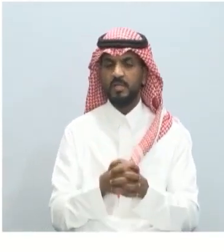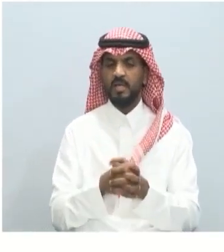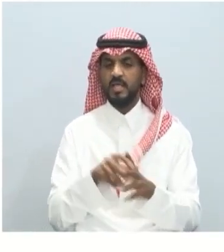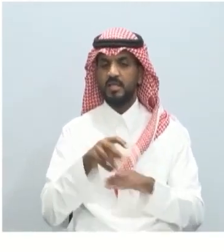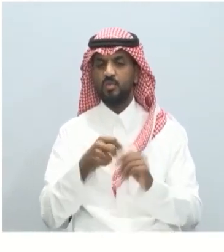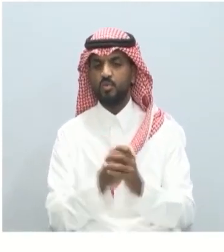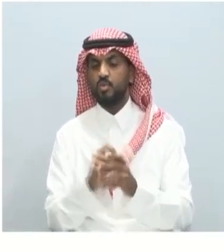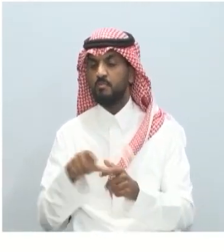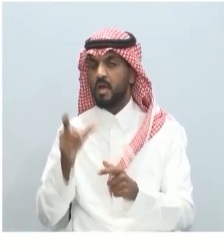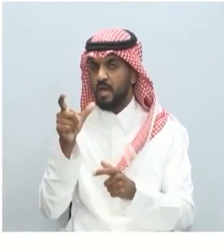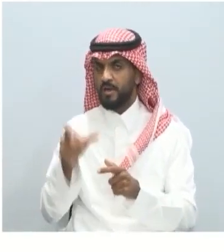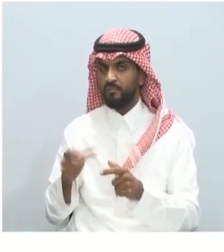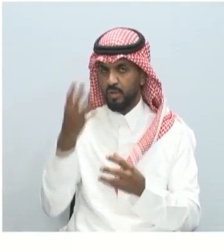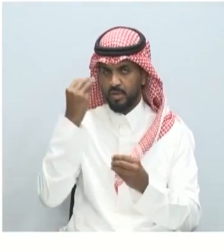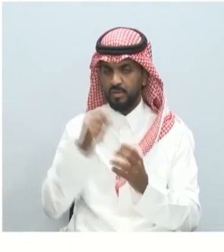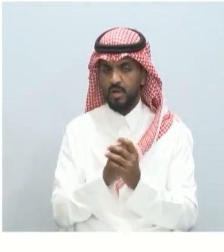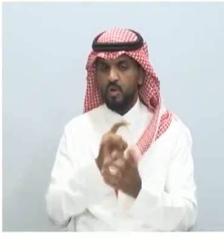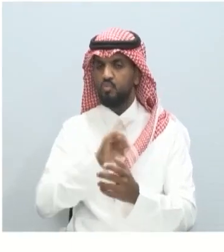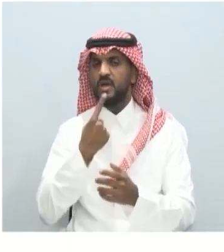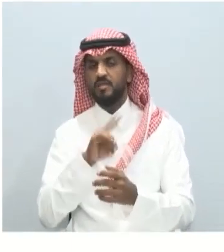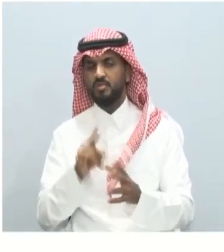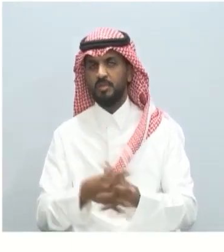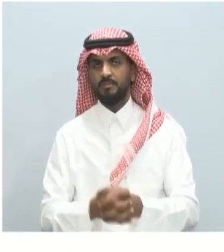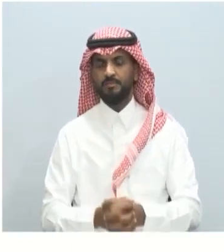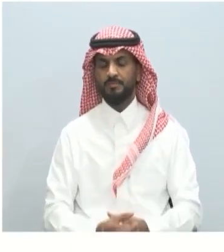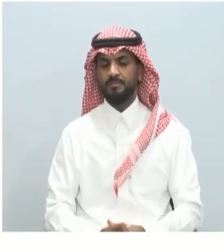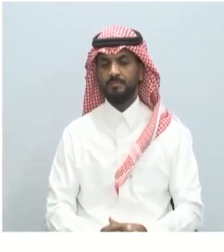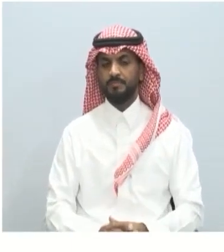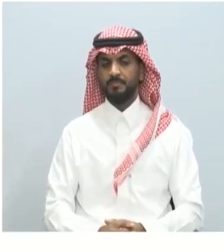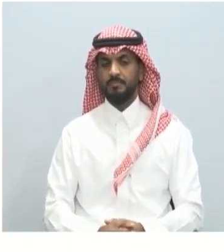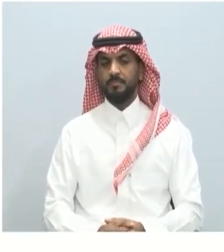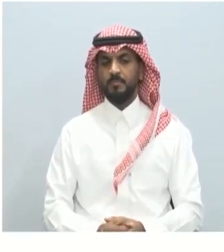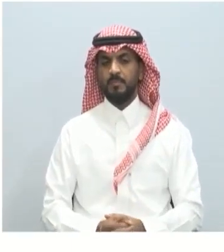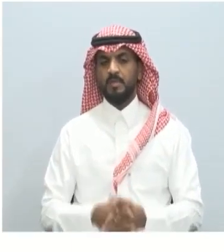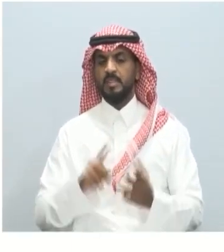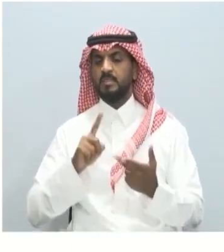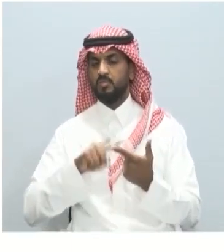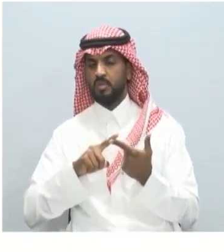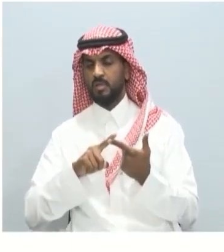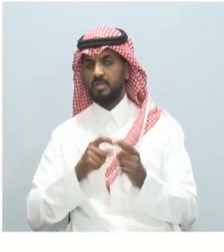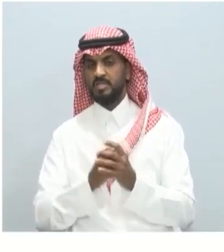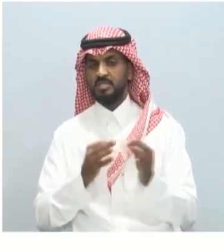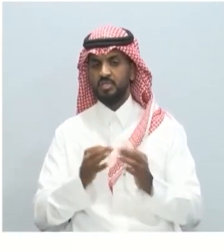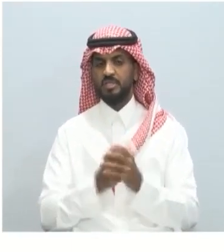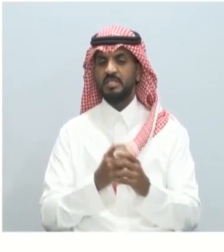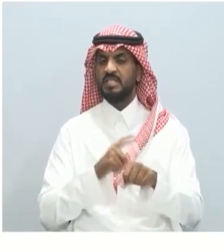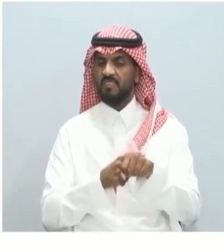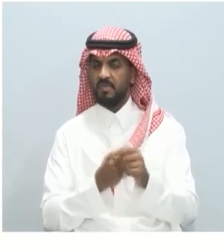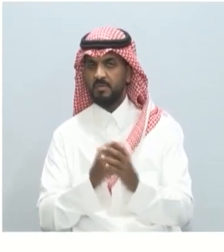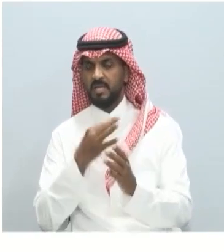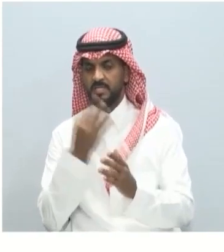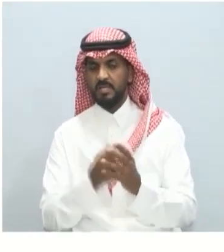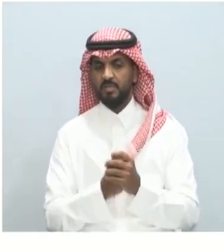وكل ما يعرفه القارئ او لا يحتاج او لا يحتاج اليه اما الاخرى فهي استراتيجيه التنظيميه للقراءه السريعه